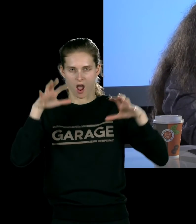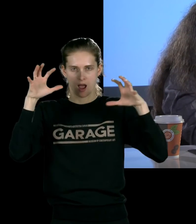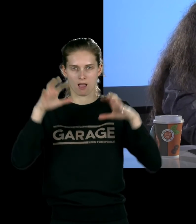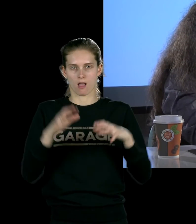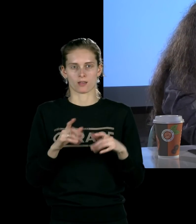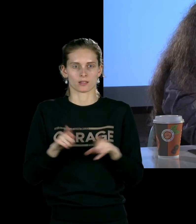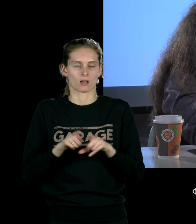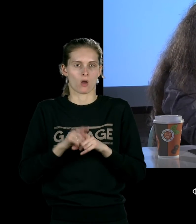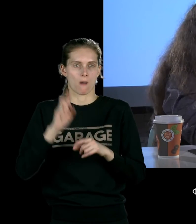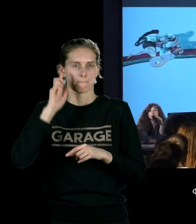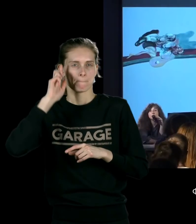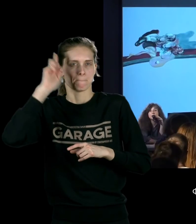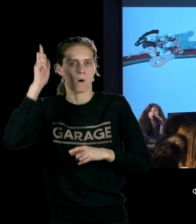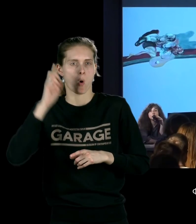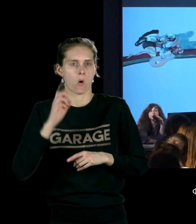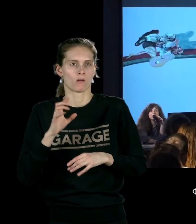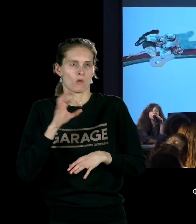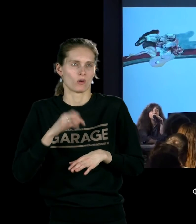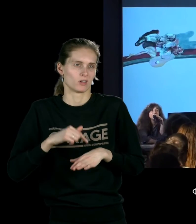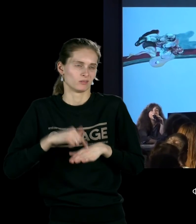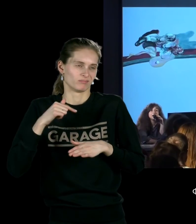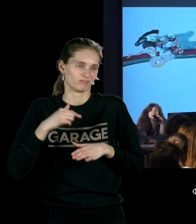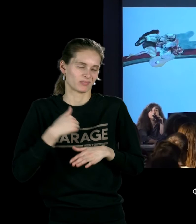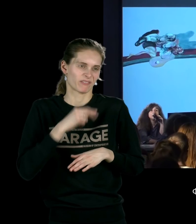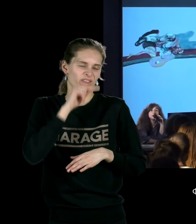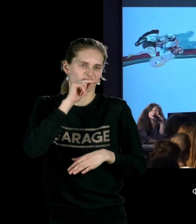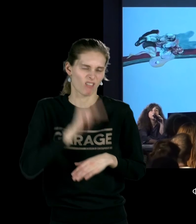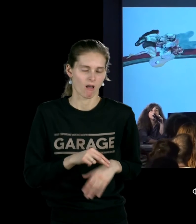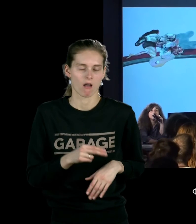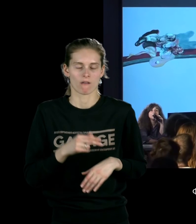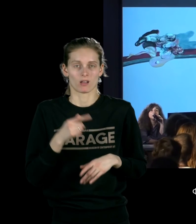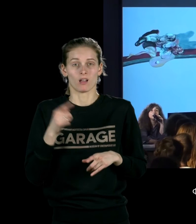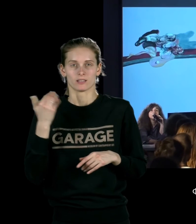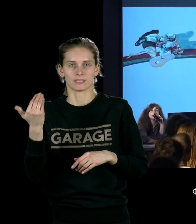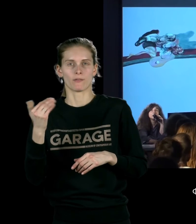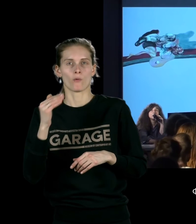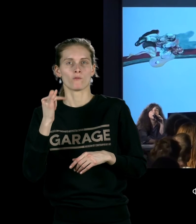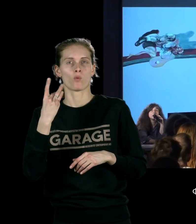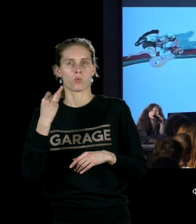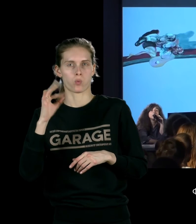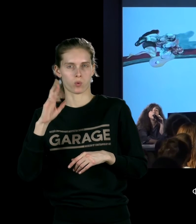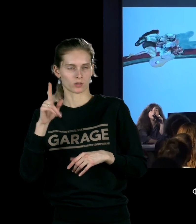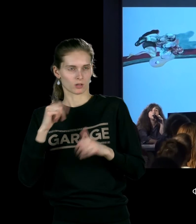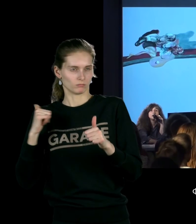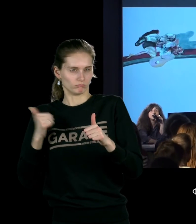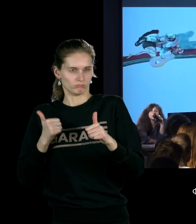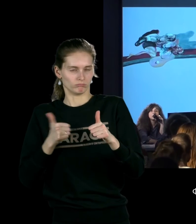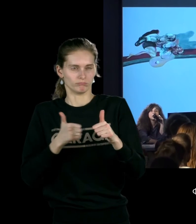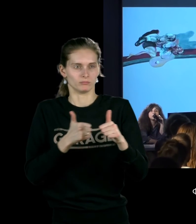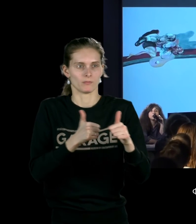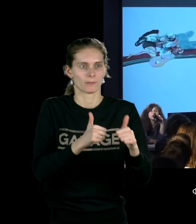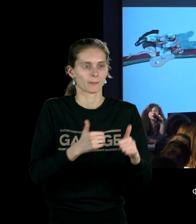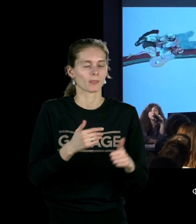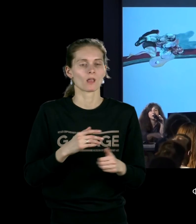богини мести, богини вины, чувство вины, которое преследуют, и фурии, которые преследуют, ищут своих жертв